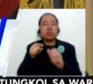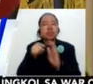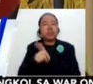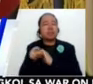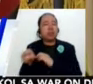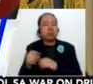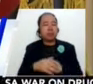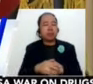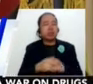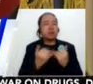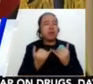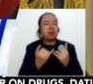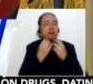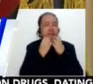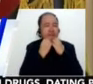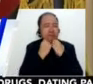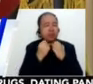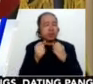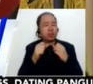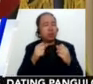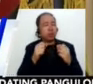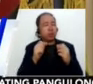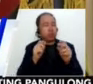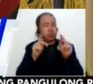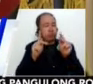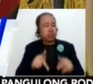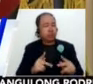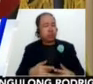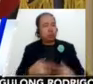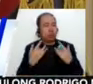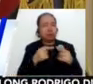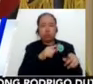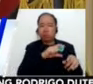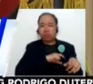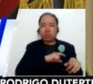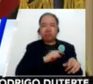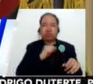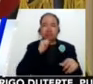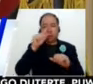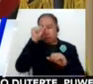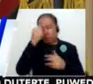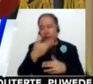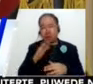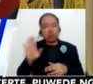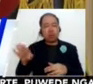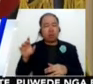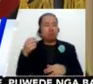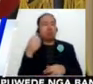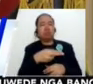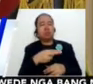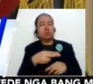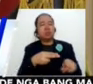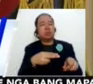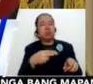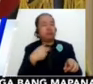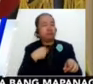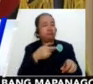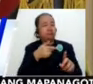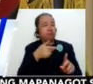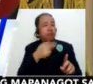so wala pong police na susunod po sa ganito pong utos na bibigyan po ng bakil ang